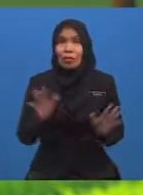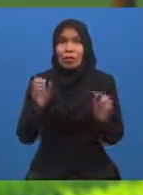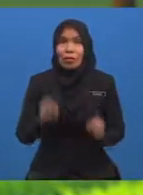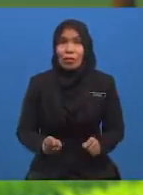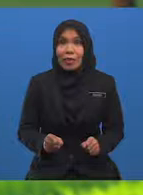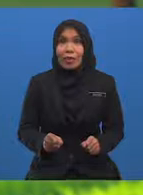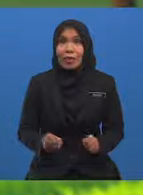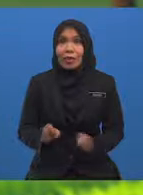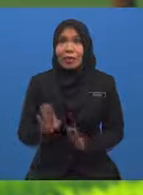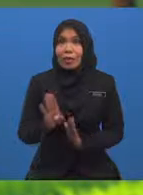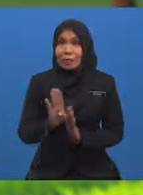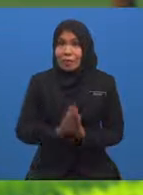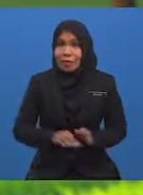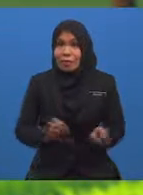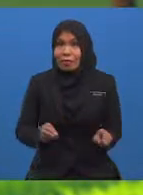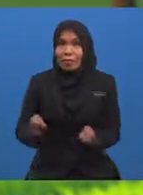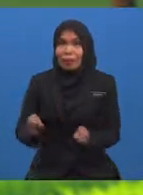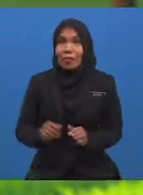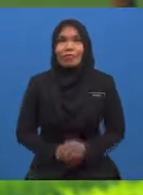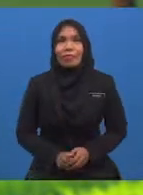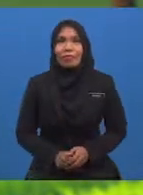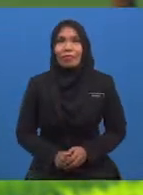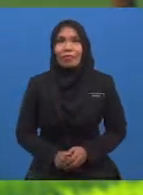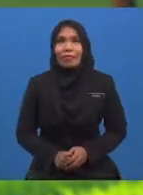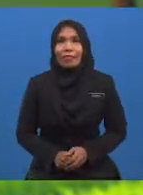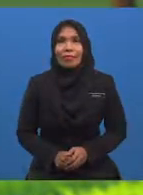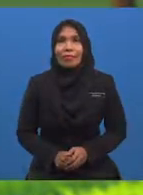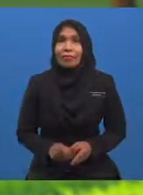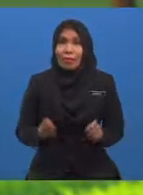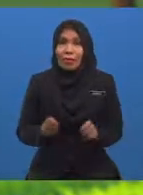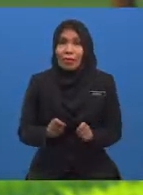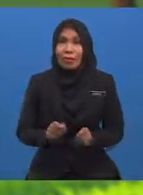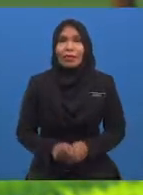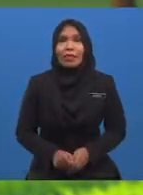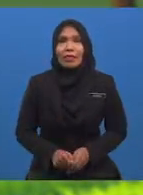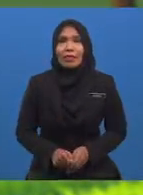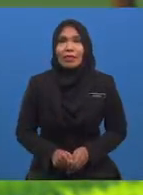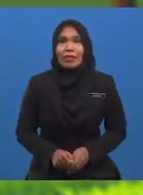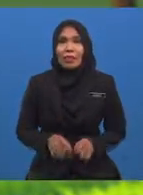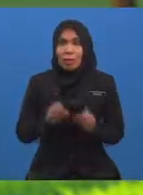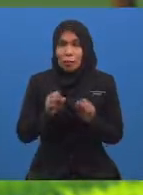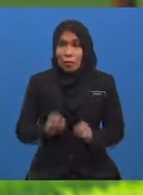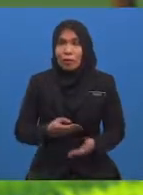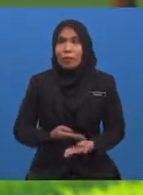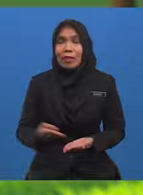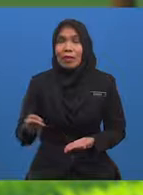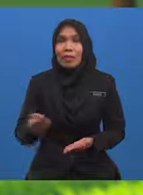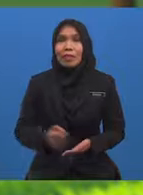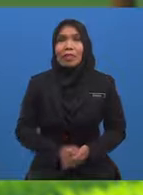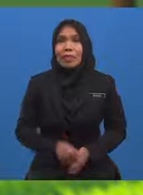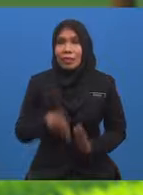memberi pelbagai kebaikan dan kepentingan pada kita manusia dan